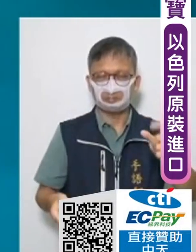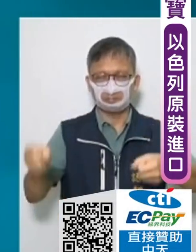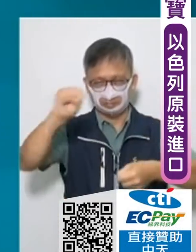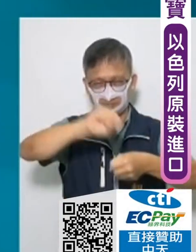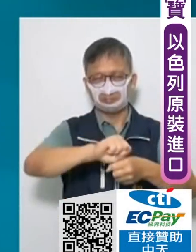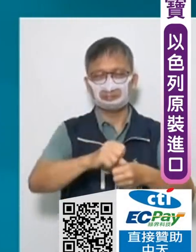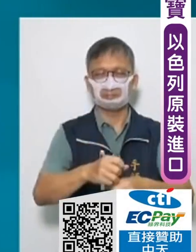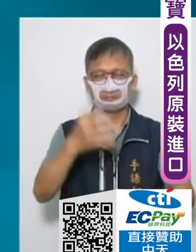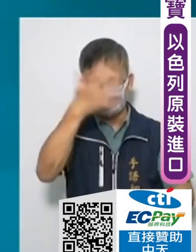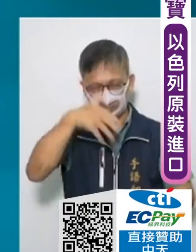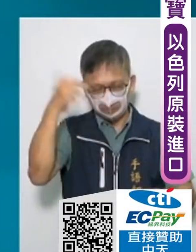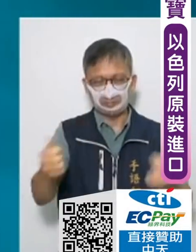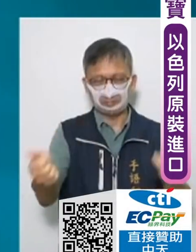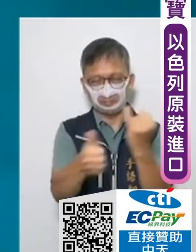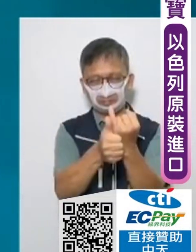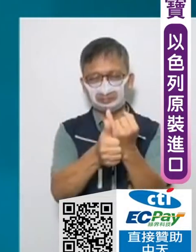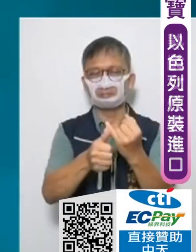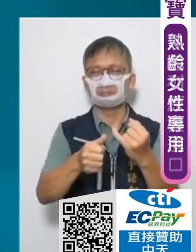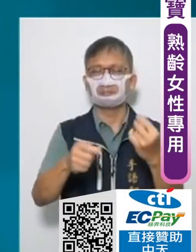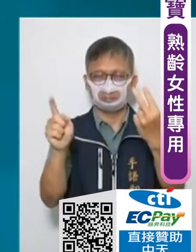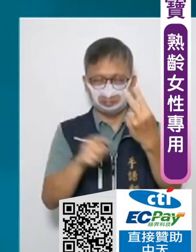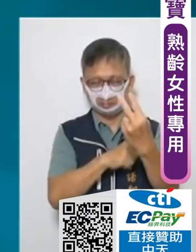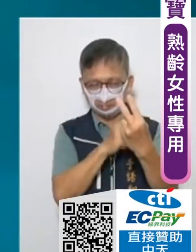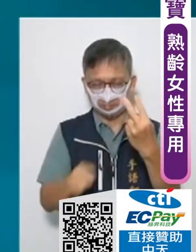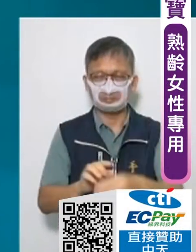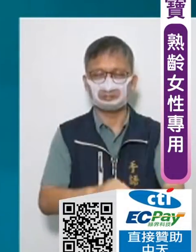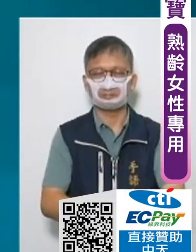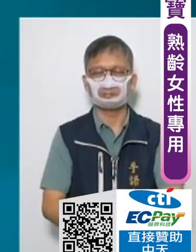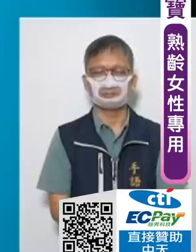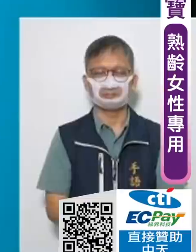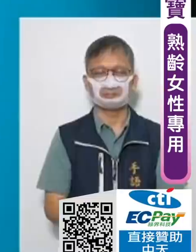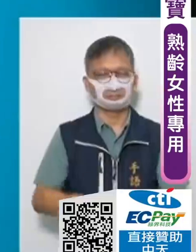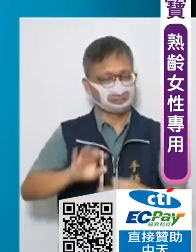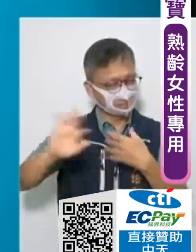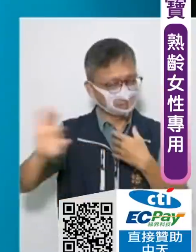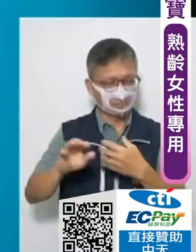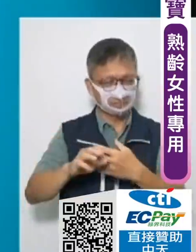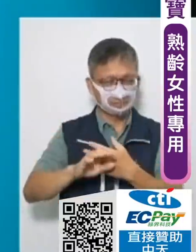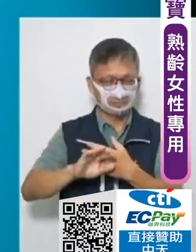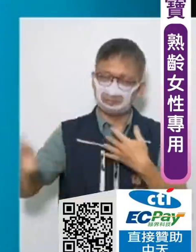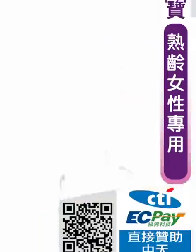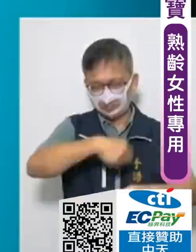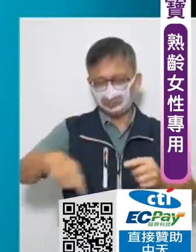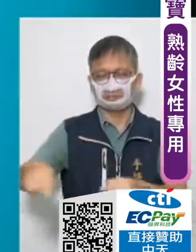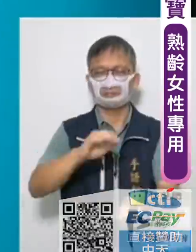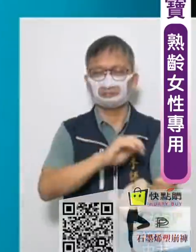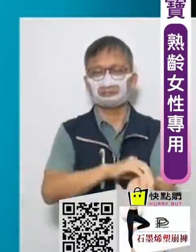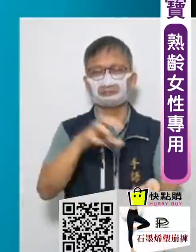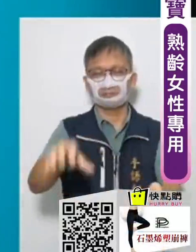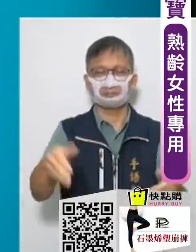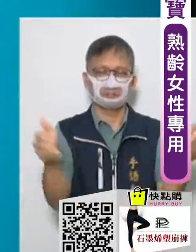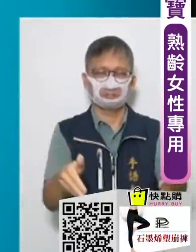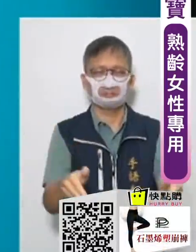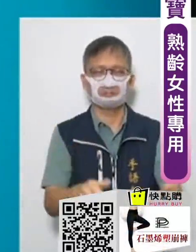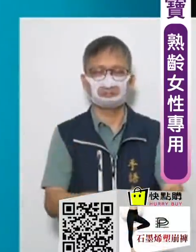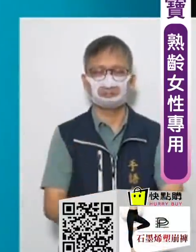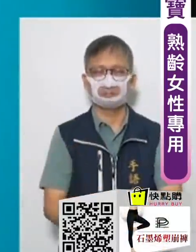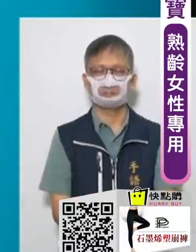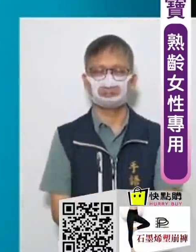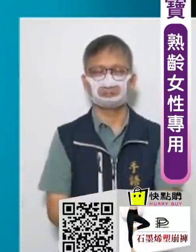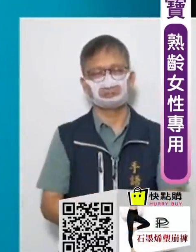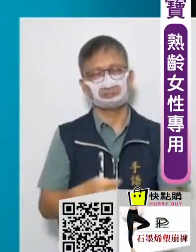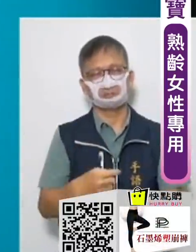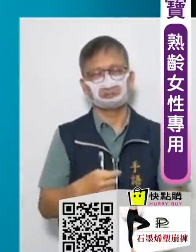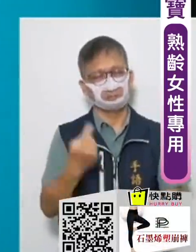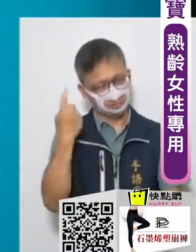概是这样的一个状况。那我想不是一个其他地方在蹦出来的一个个案。那这个个案昨天实际上我也有描